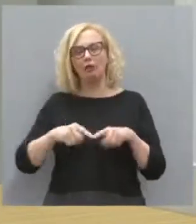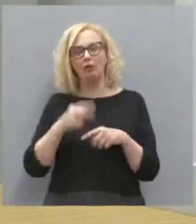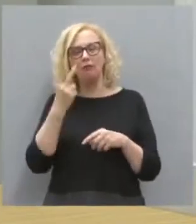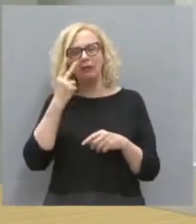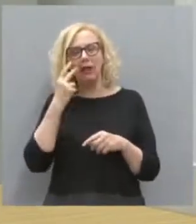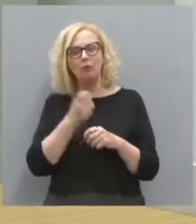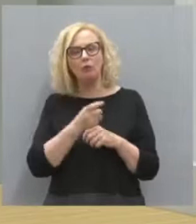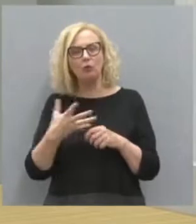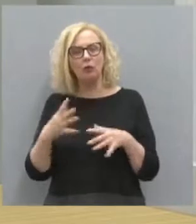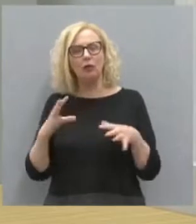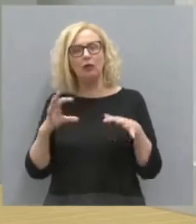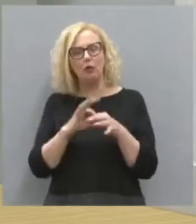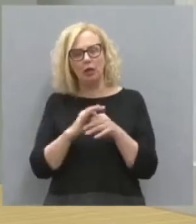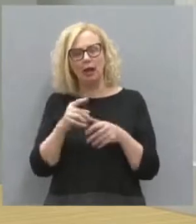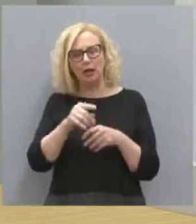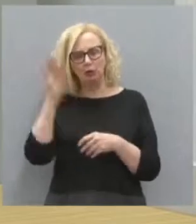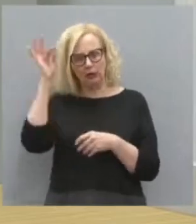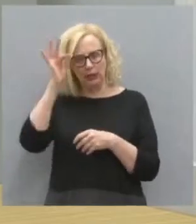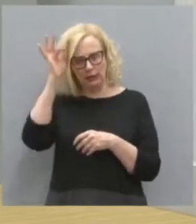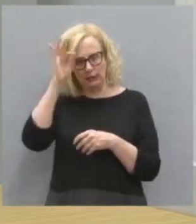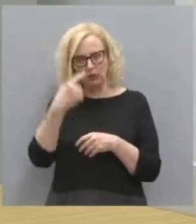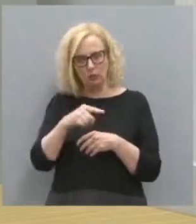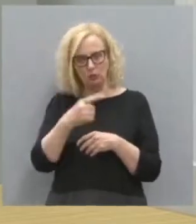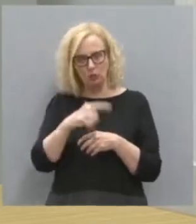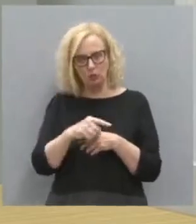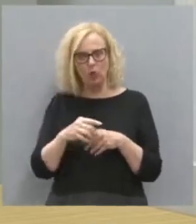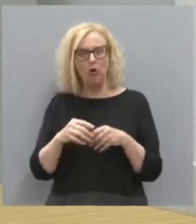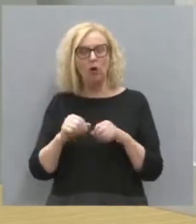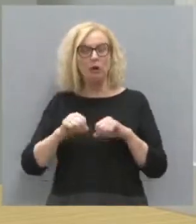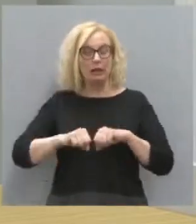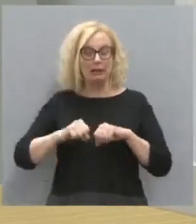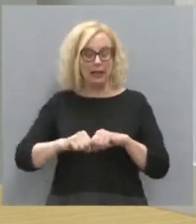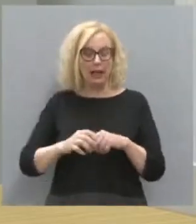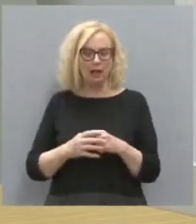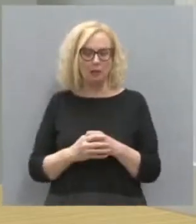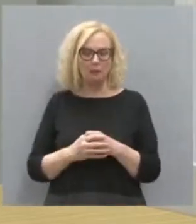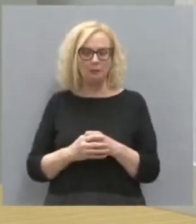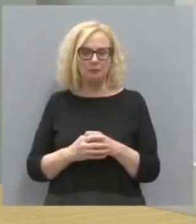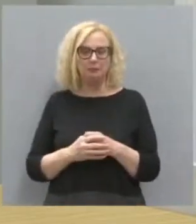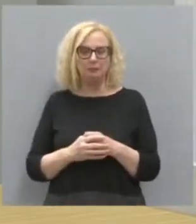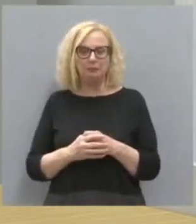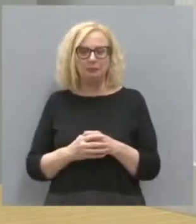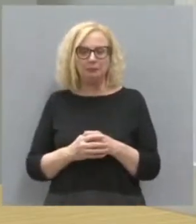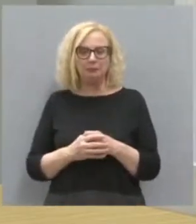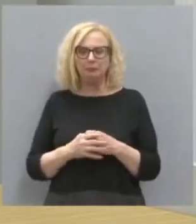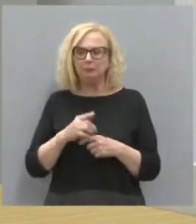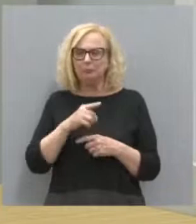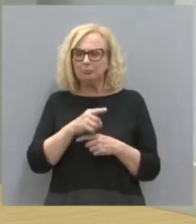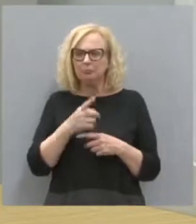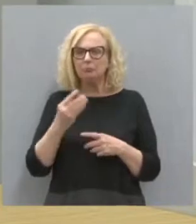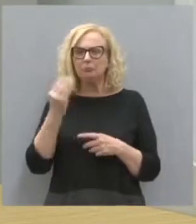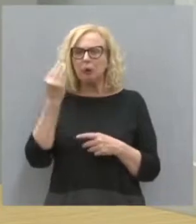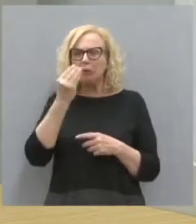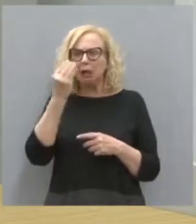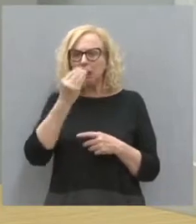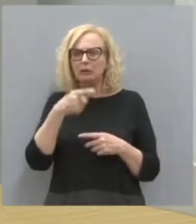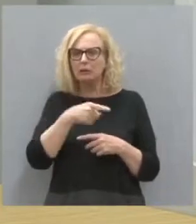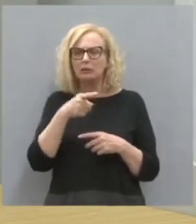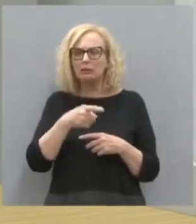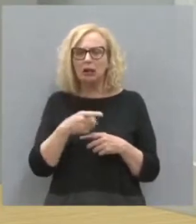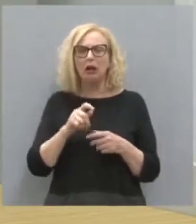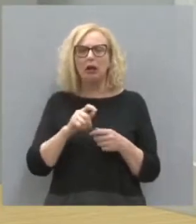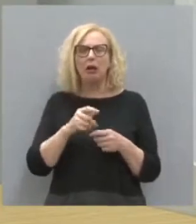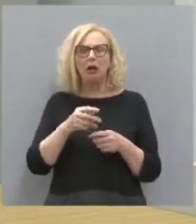inglese il sistema sanitario inglese che ancora non è solo con decisione convinto che sia una variante più aggressiva